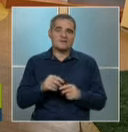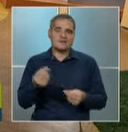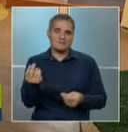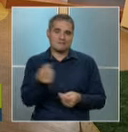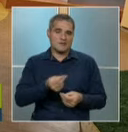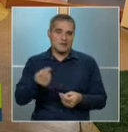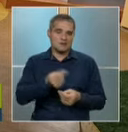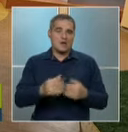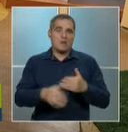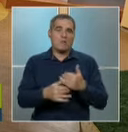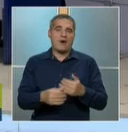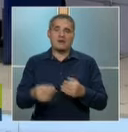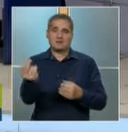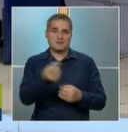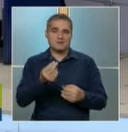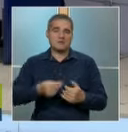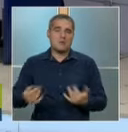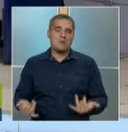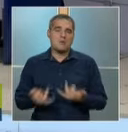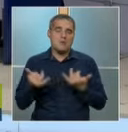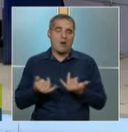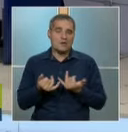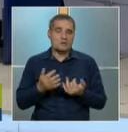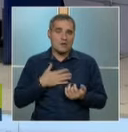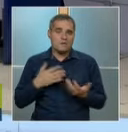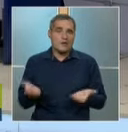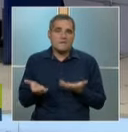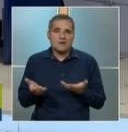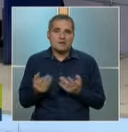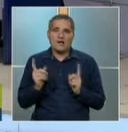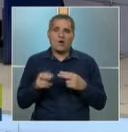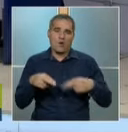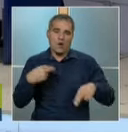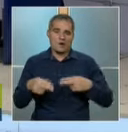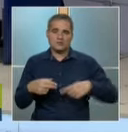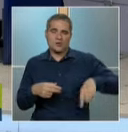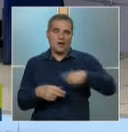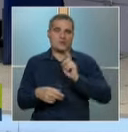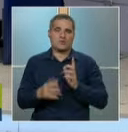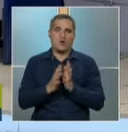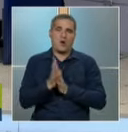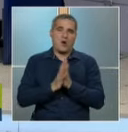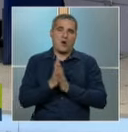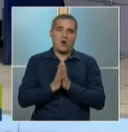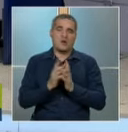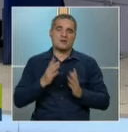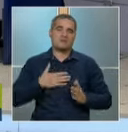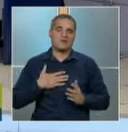и ти подпомага да рисуваш по-лесно. И дори има и вече някои ресторанти, които хора, които имат,